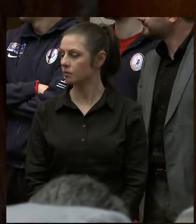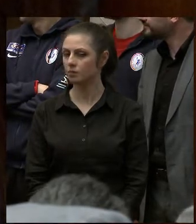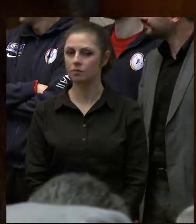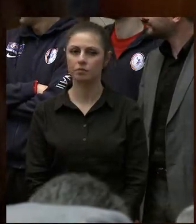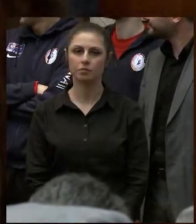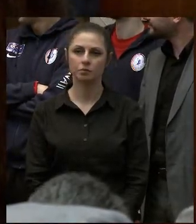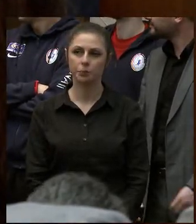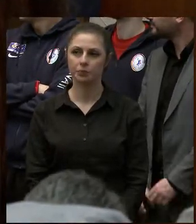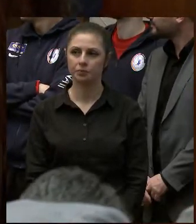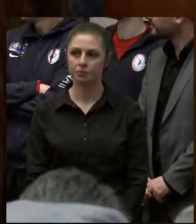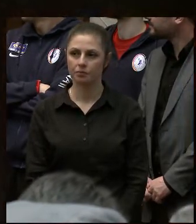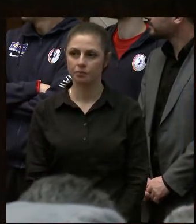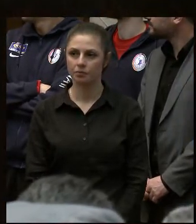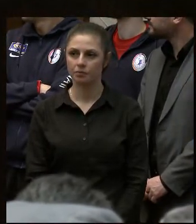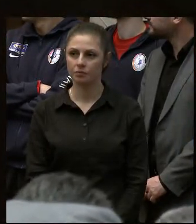Evet.